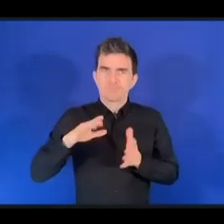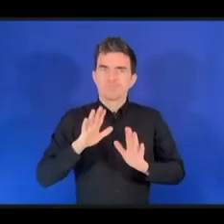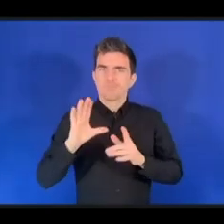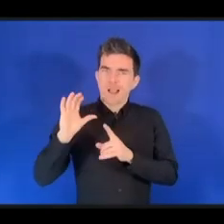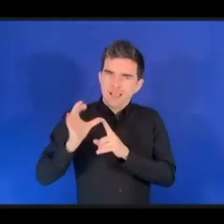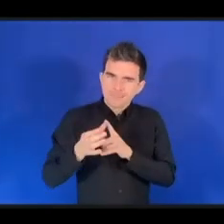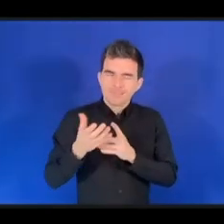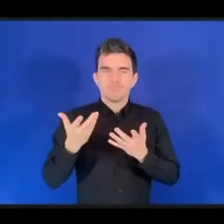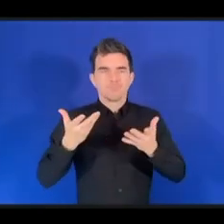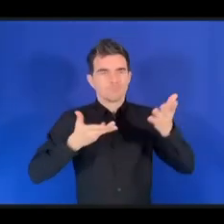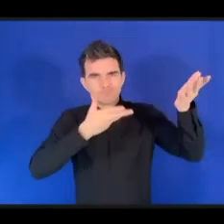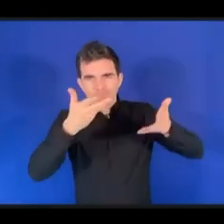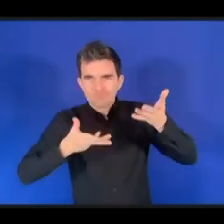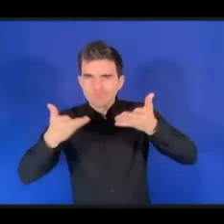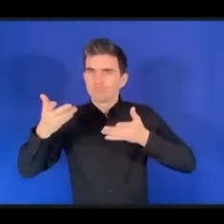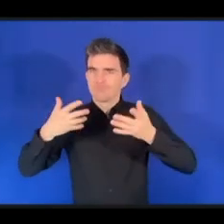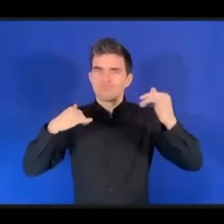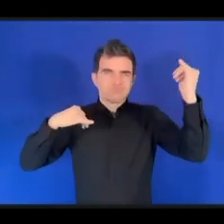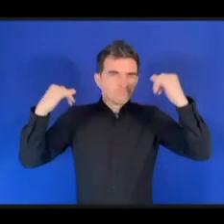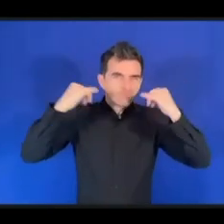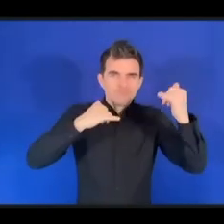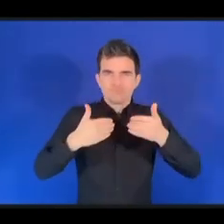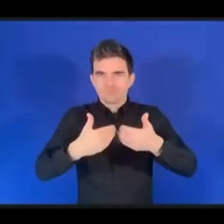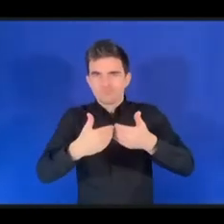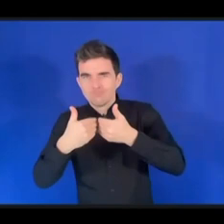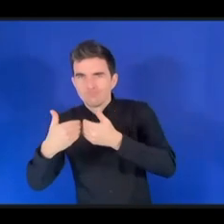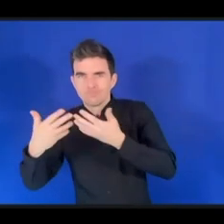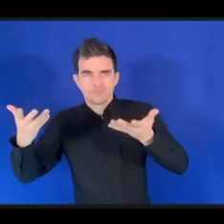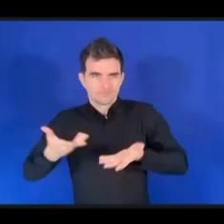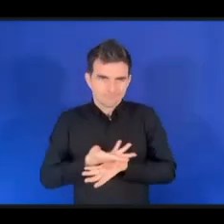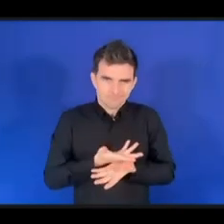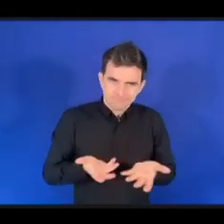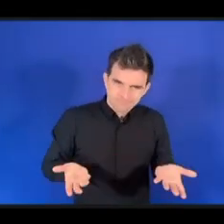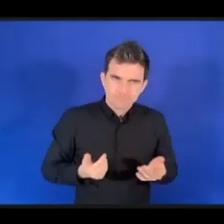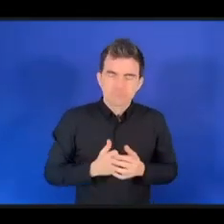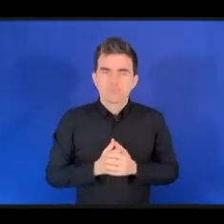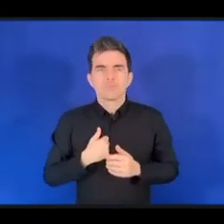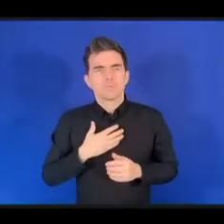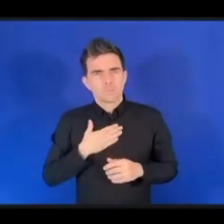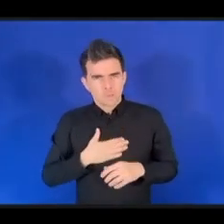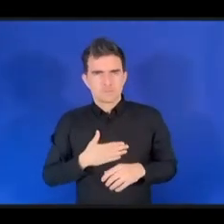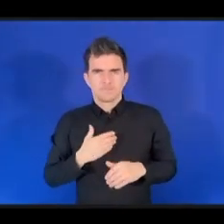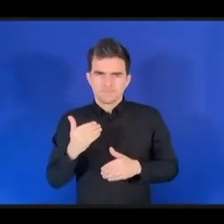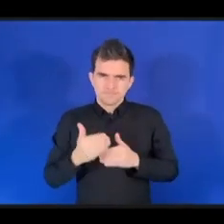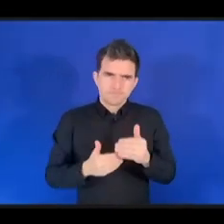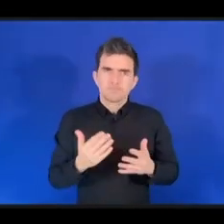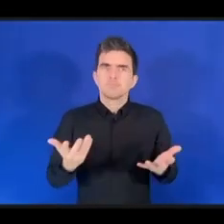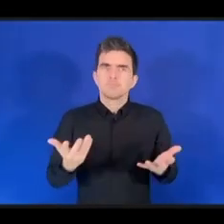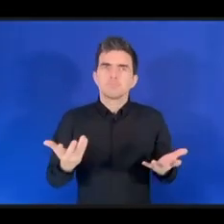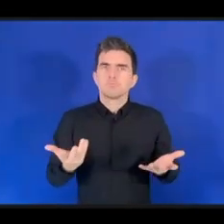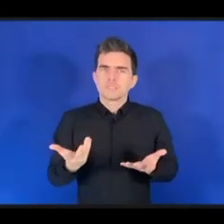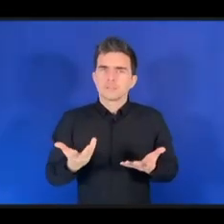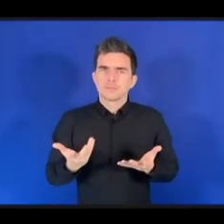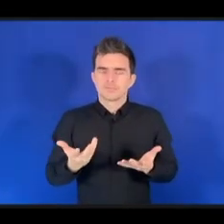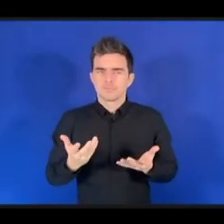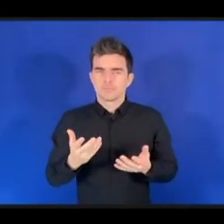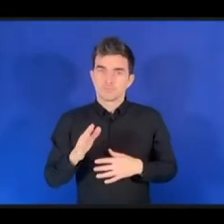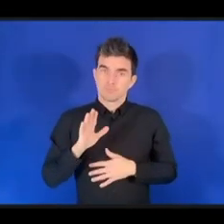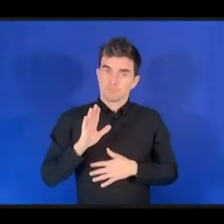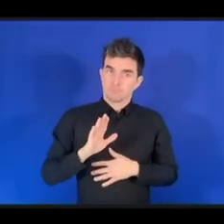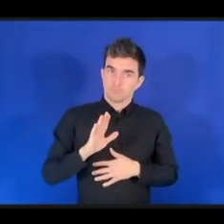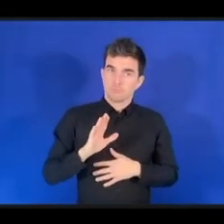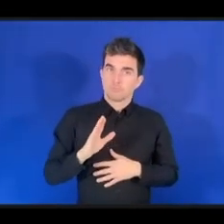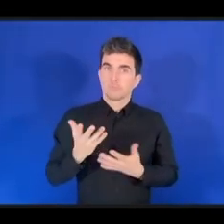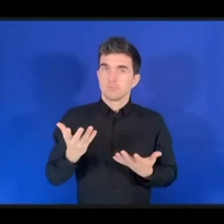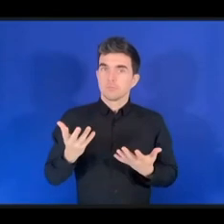我们也要以在京都呢来弘传日本的文化，从京